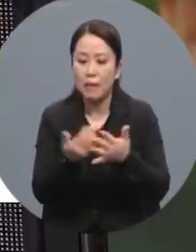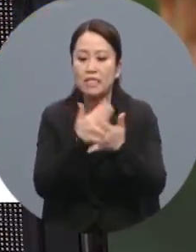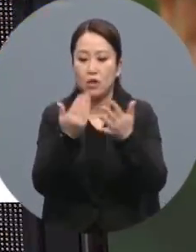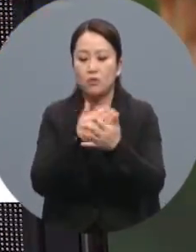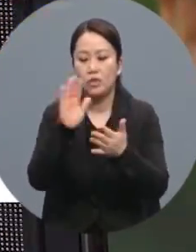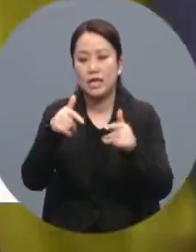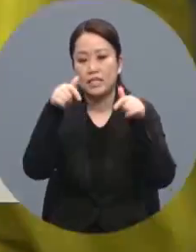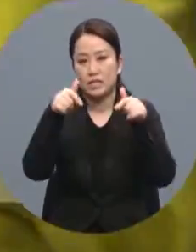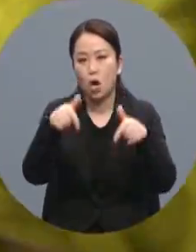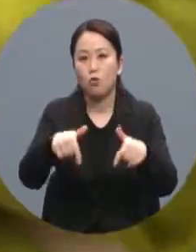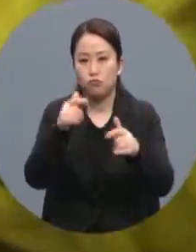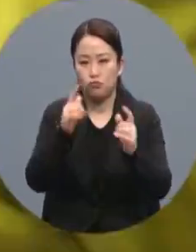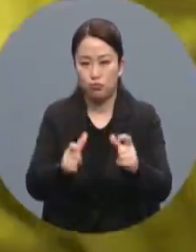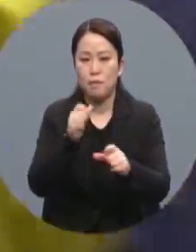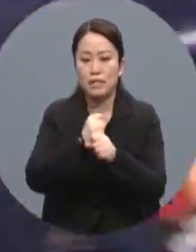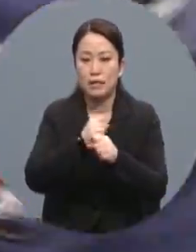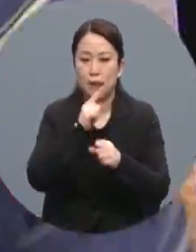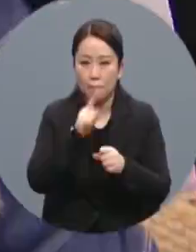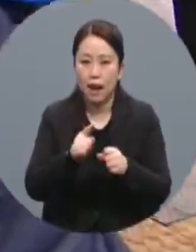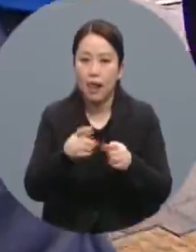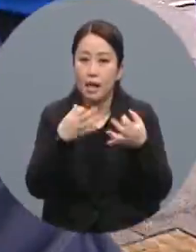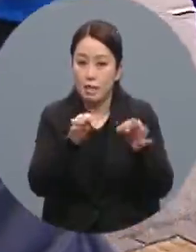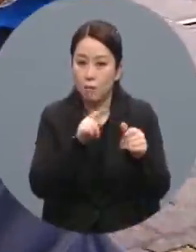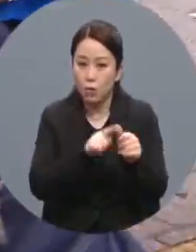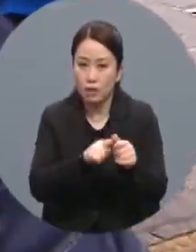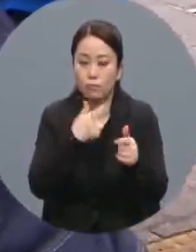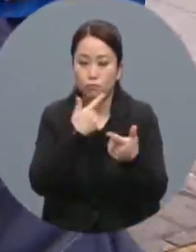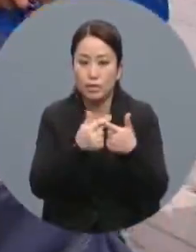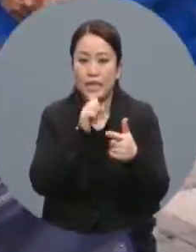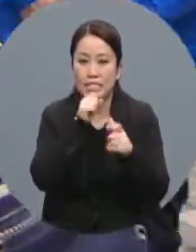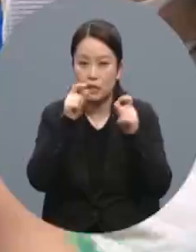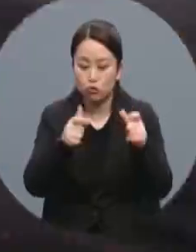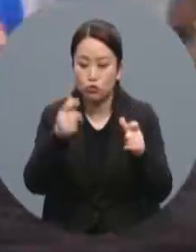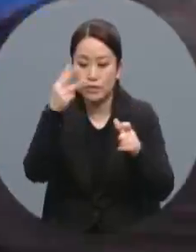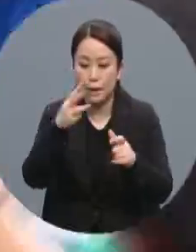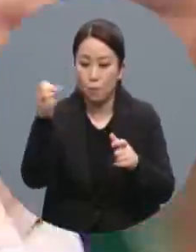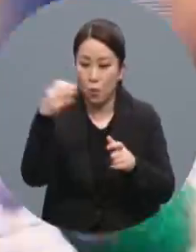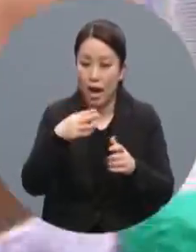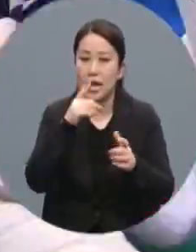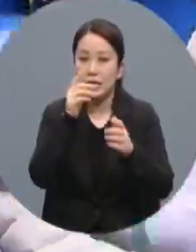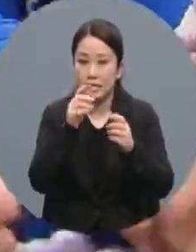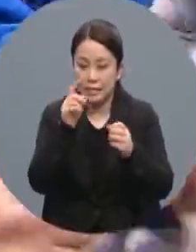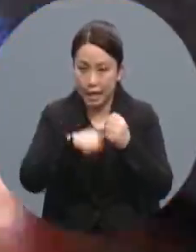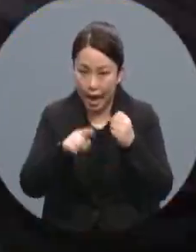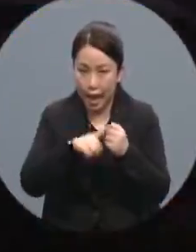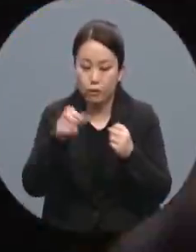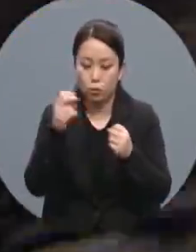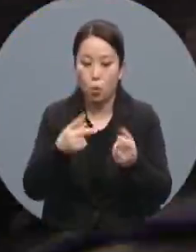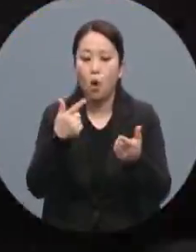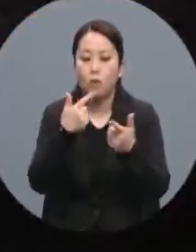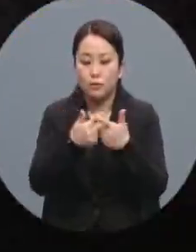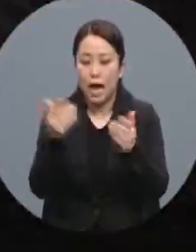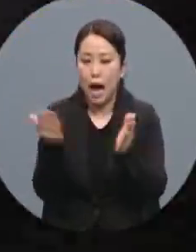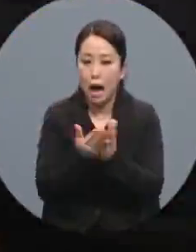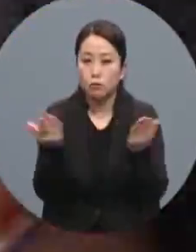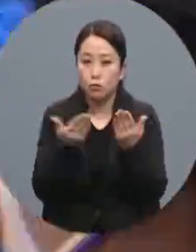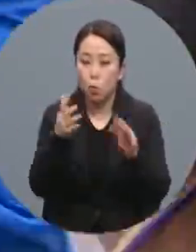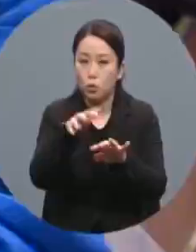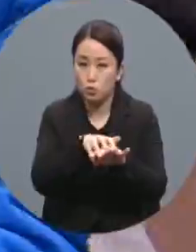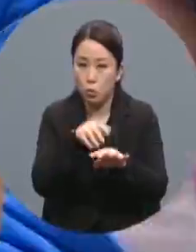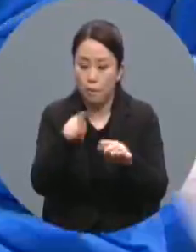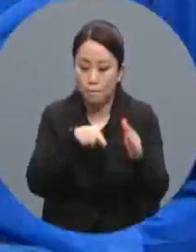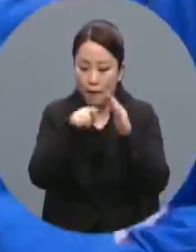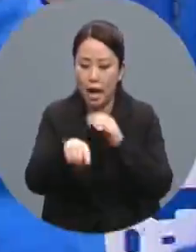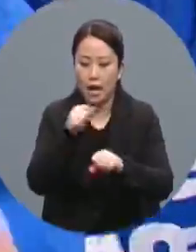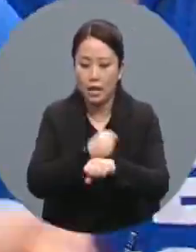만들어내겠다. 김 후보는 부산진구 삼강사와 부산 항운노조도 방문해 불자들과 노조원들의